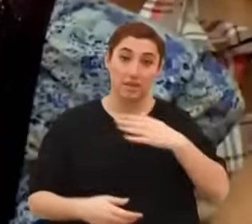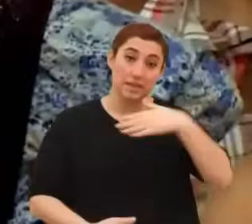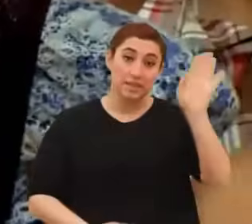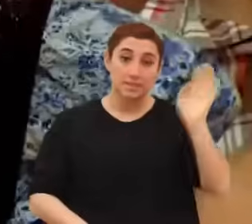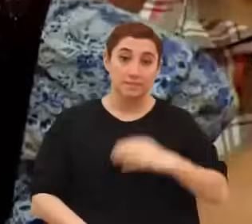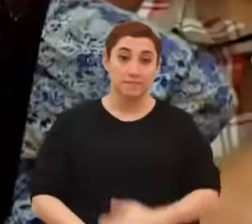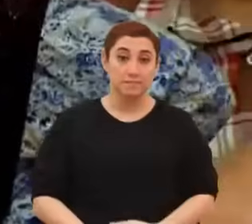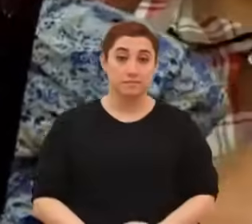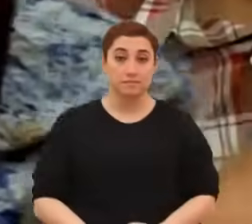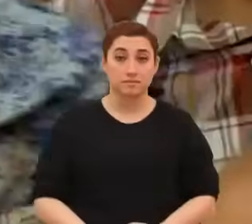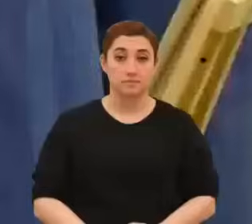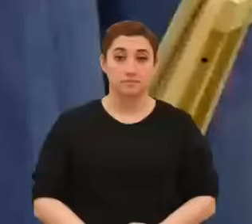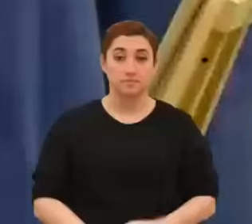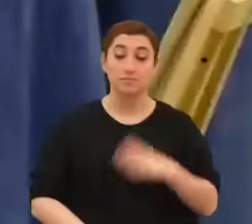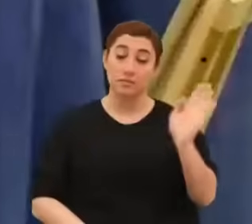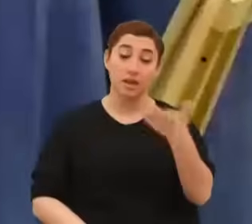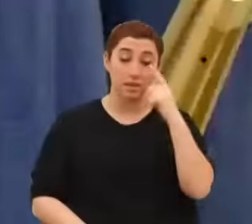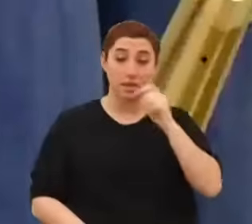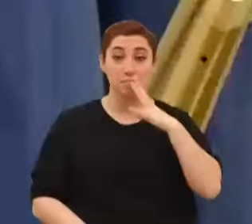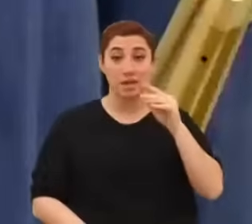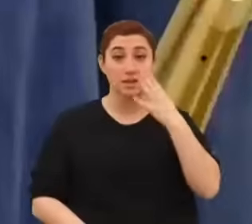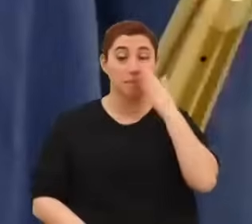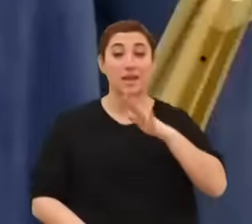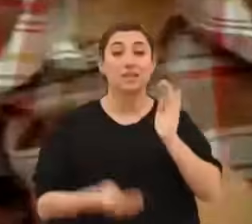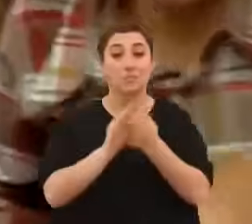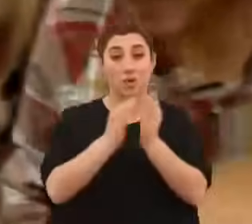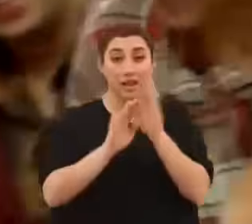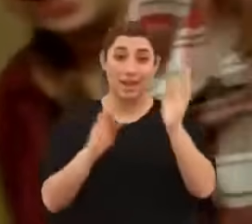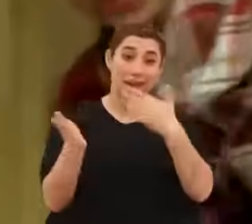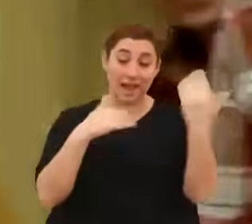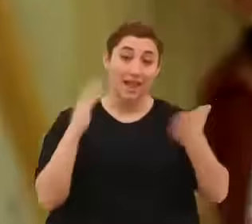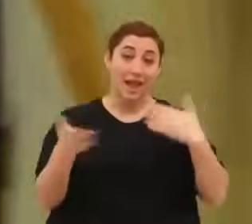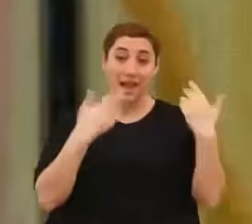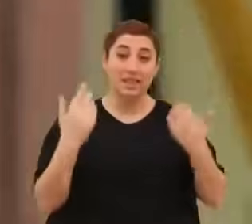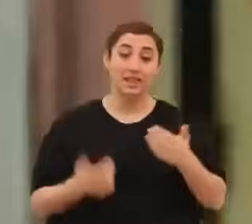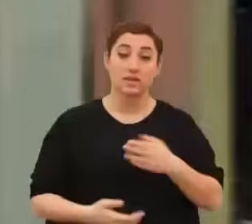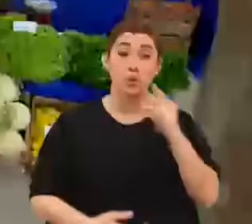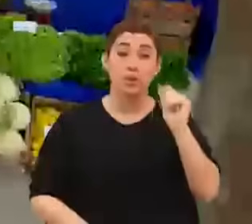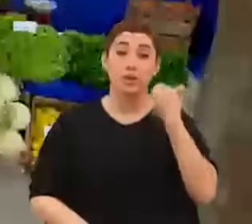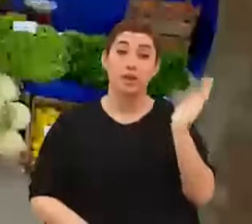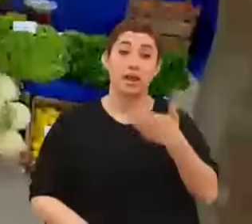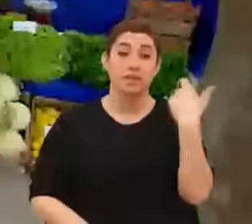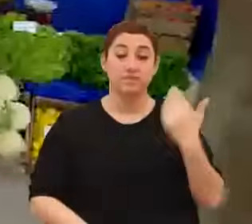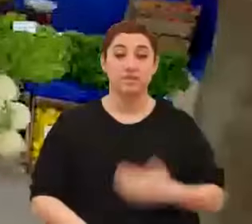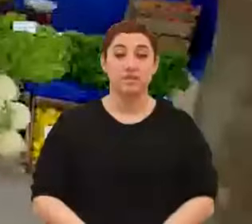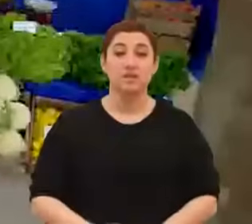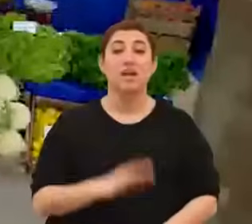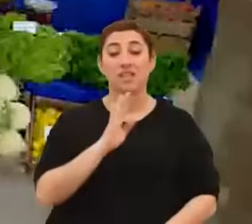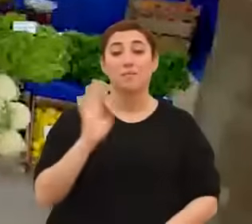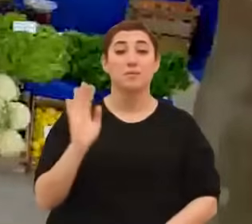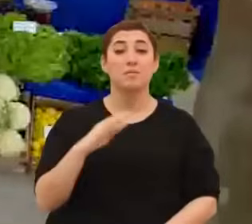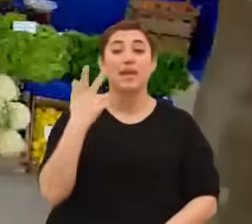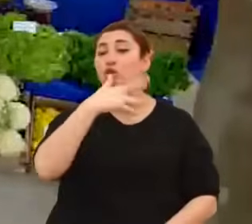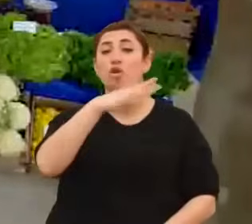Kalk. Haydi git yap pastalarını, büreklerini, çüreklerini haydi. Haydi Joe benimle haydi. Ne gülüyoruz be ya? Ha? Haydi haydi